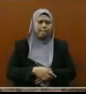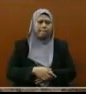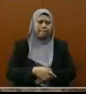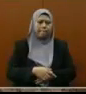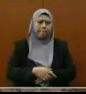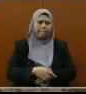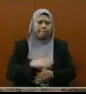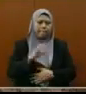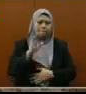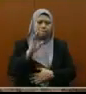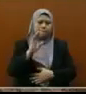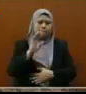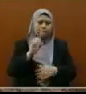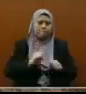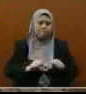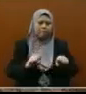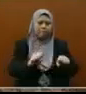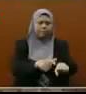Dengar panjang.